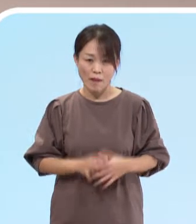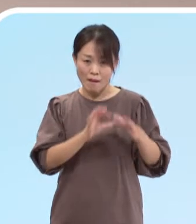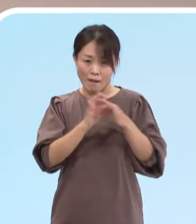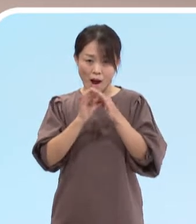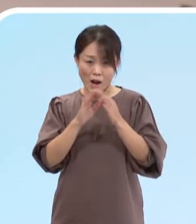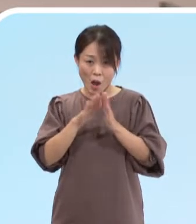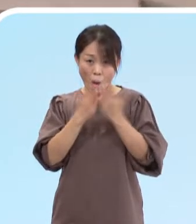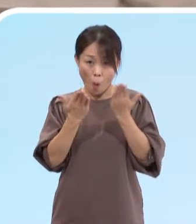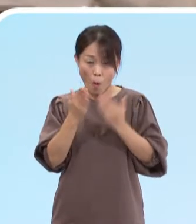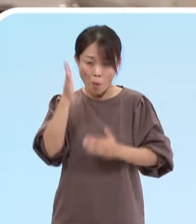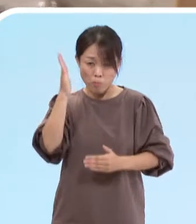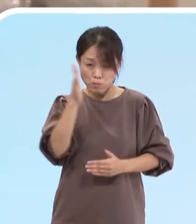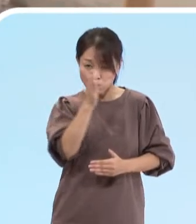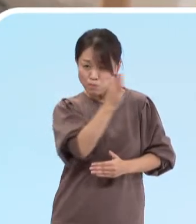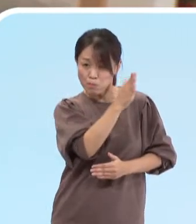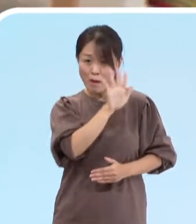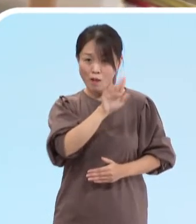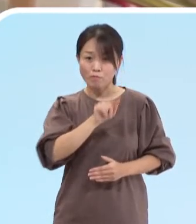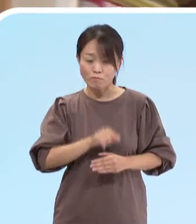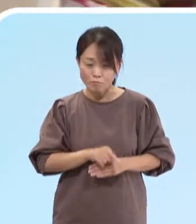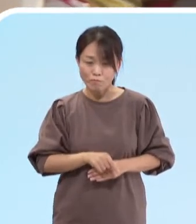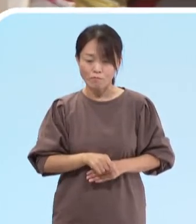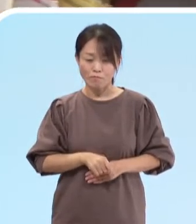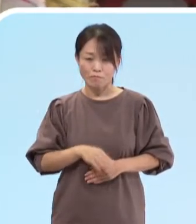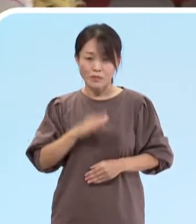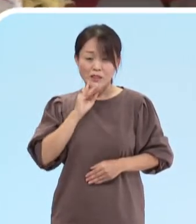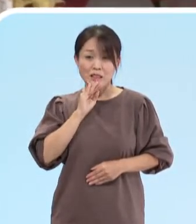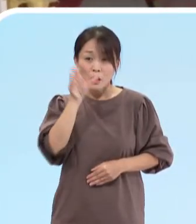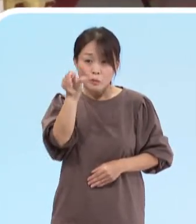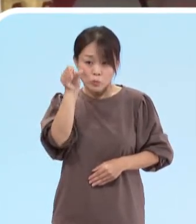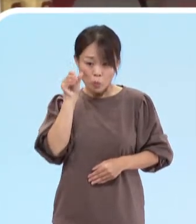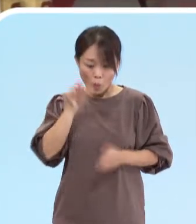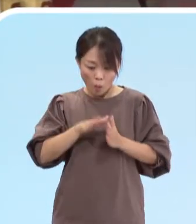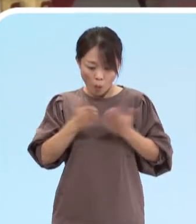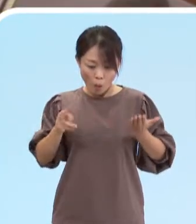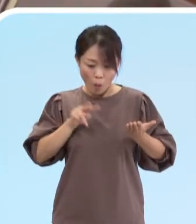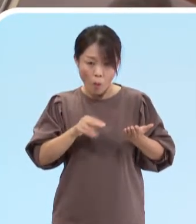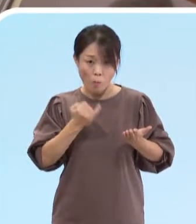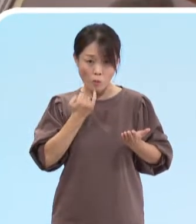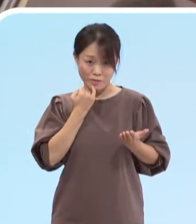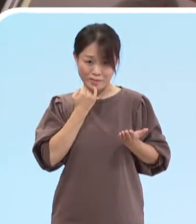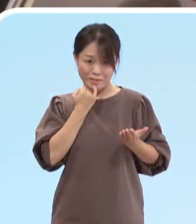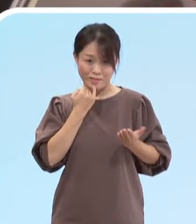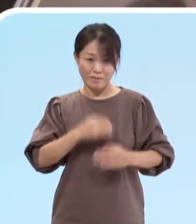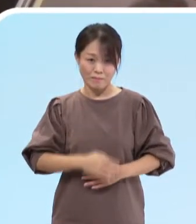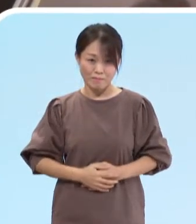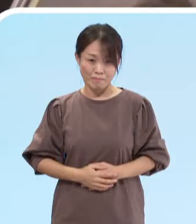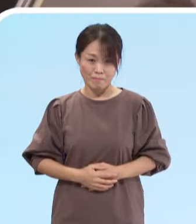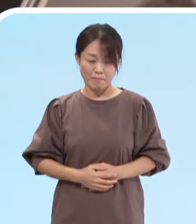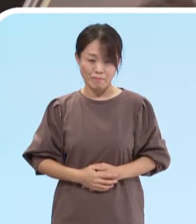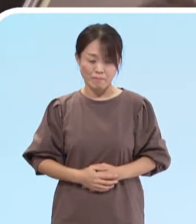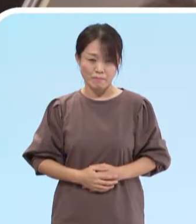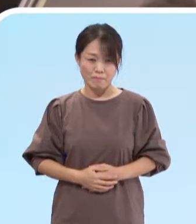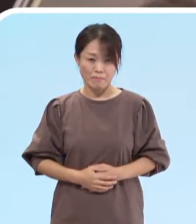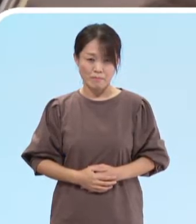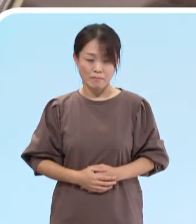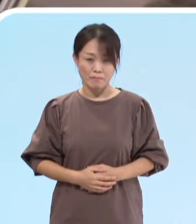またビートルズ関連の本もたくさんあり、なんと実際に手に取って読むこともできるんです。